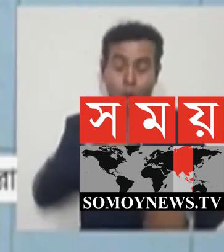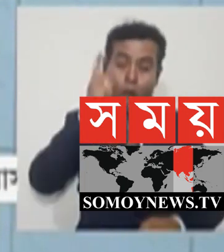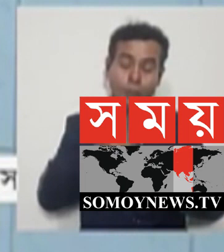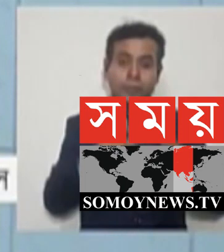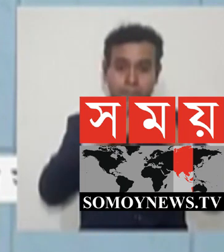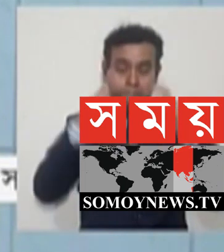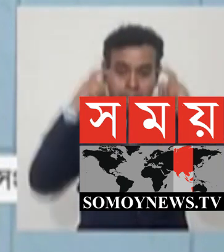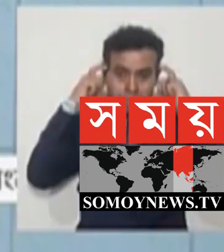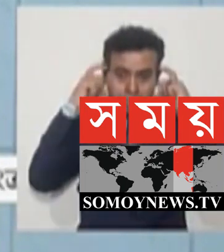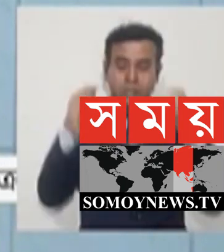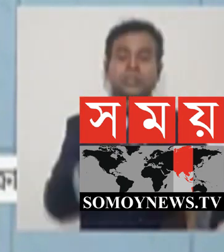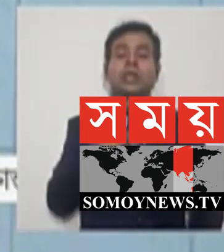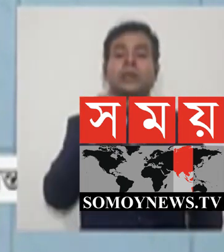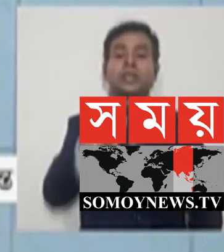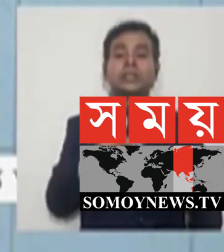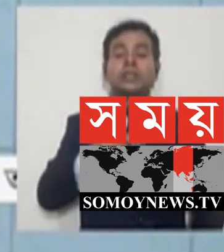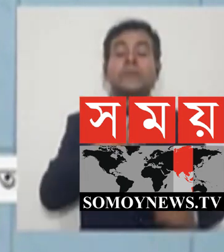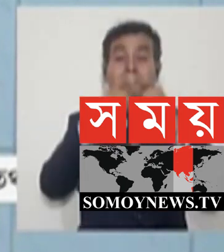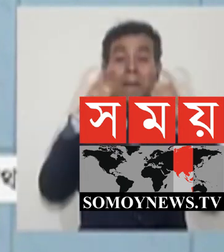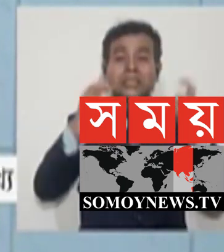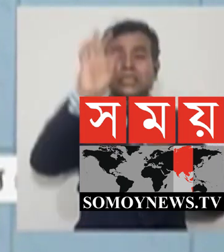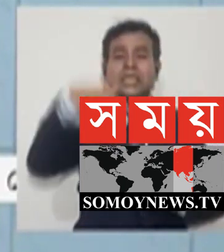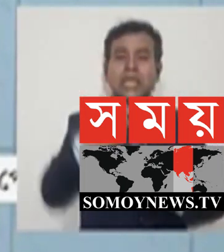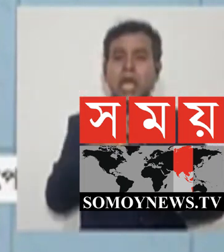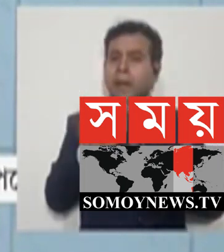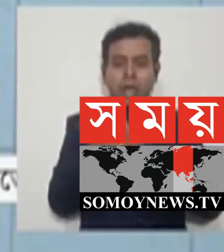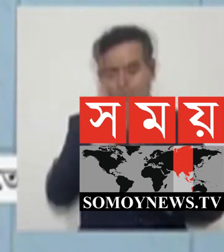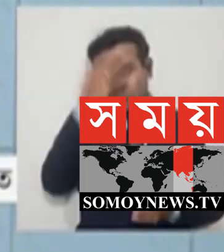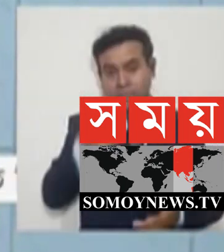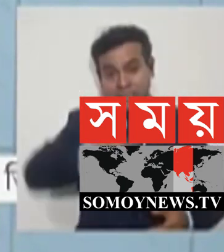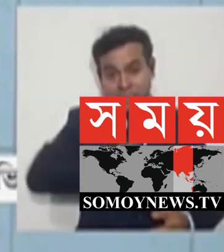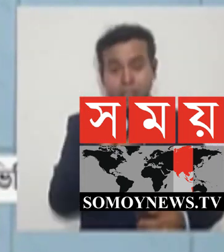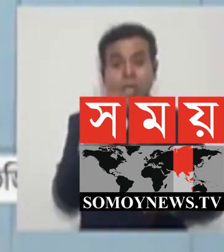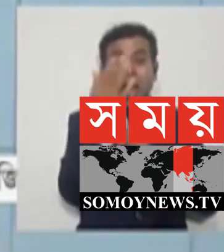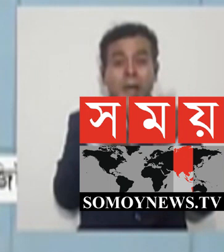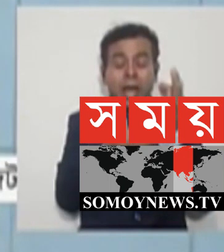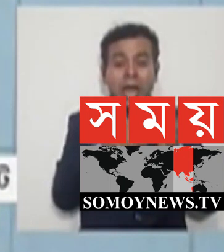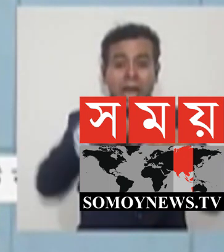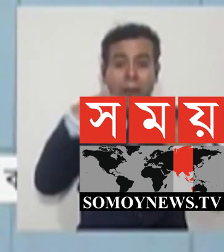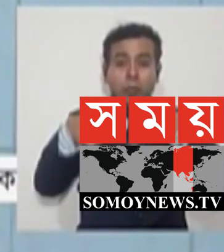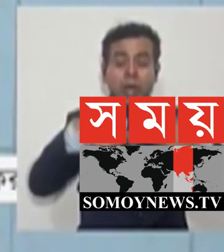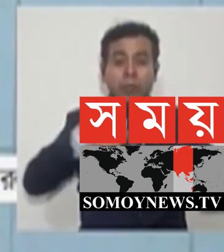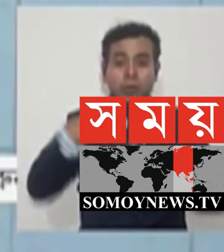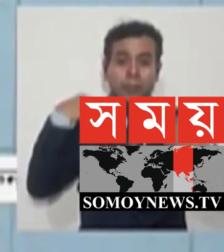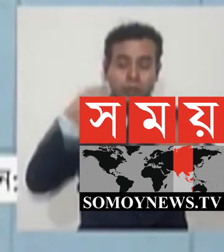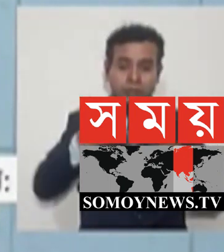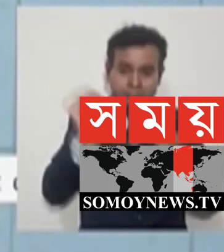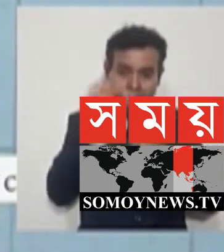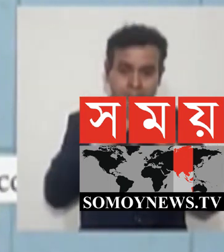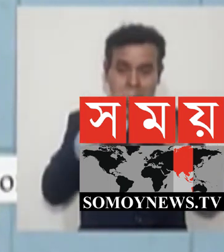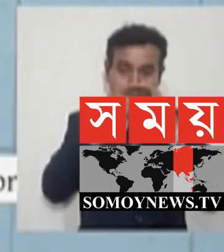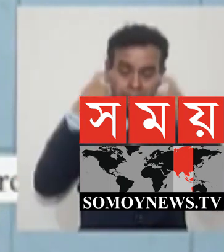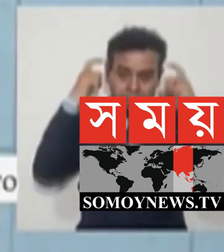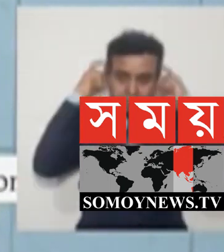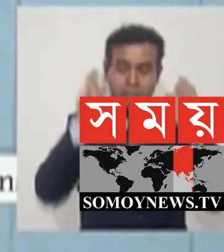যায়। যারা কোয়ারেন্টাইনে আছেন তারা কঠোরভাবে কোয়ারেন্টাইনের শর্তগুলো মেনে চলুন। জরুরি প্রয়োজনে